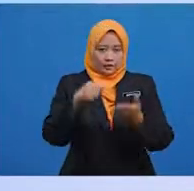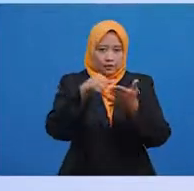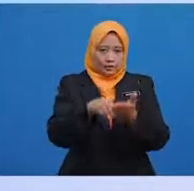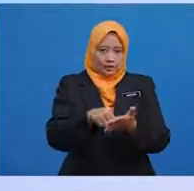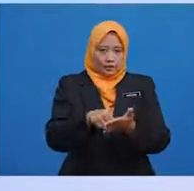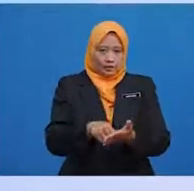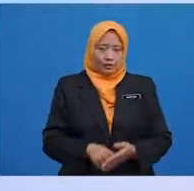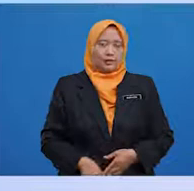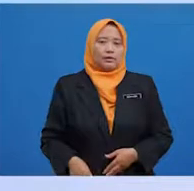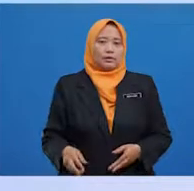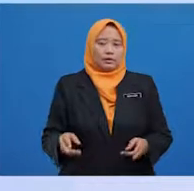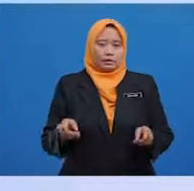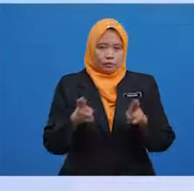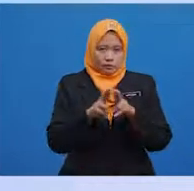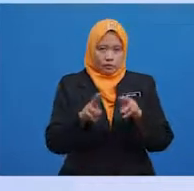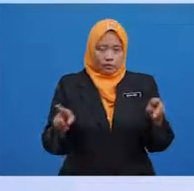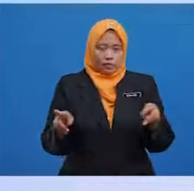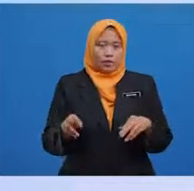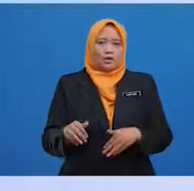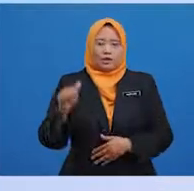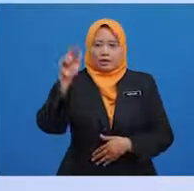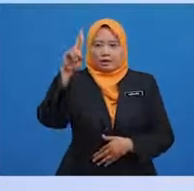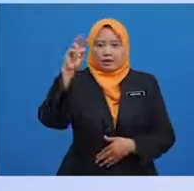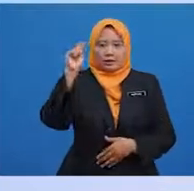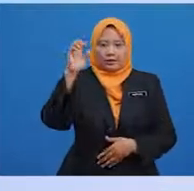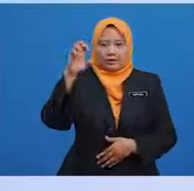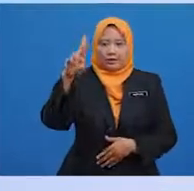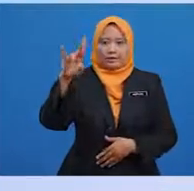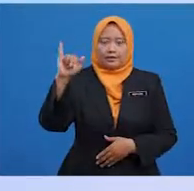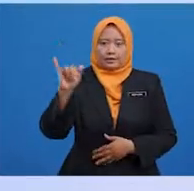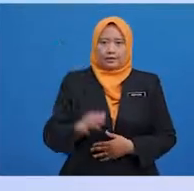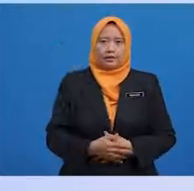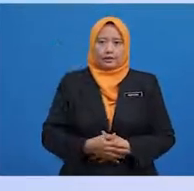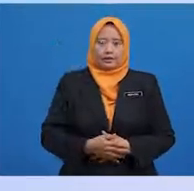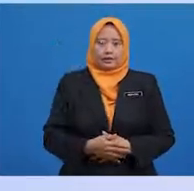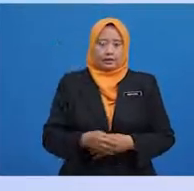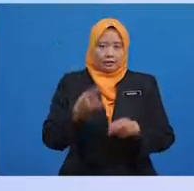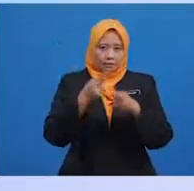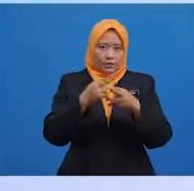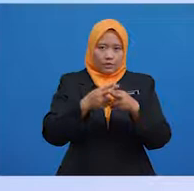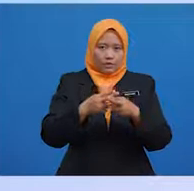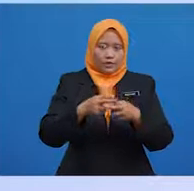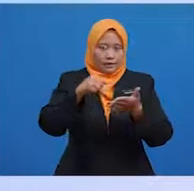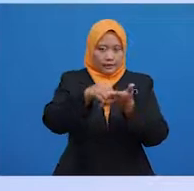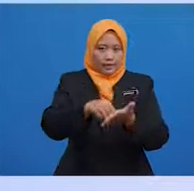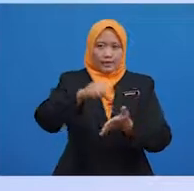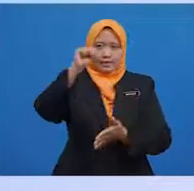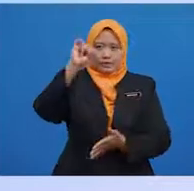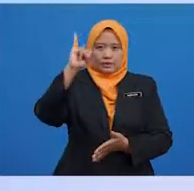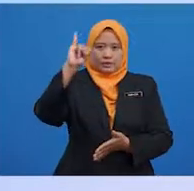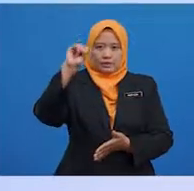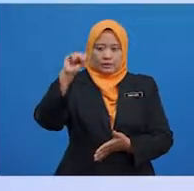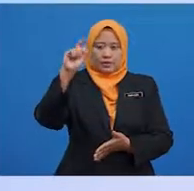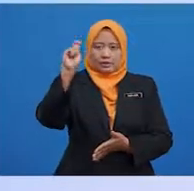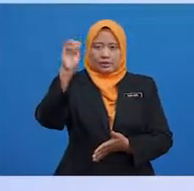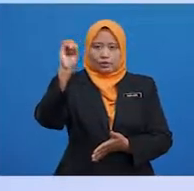arteri akibat denyutan jantung. Ia dipanggil tekanan sistolik. Manakala, nombor